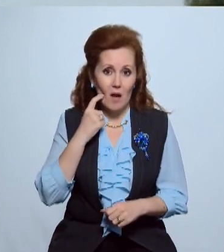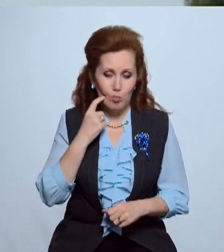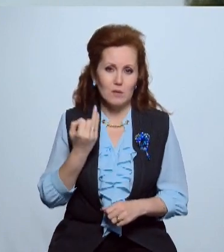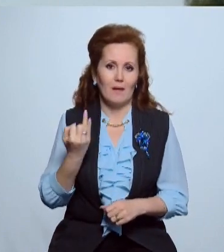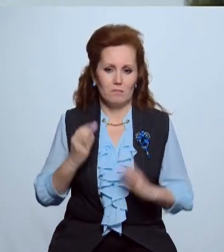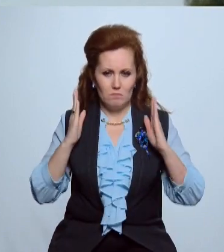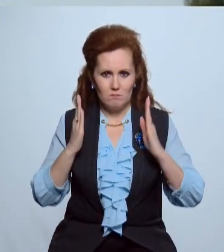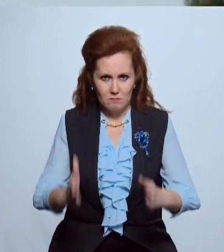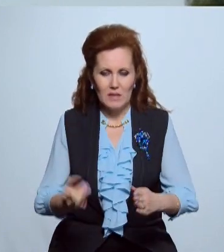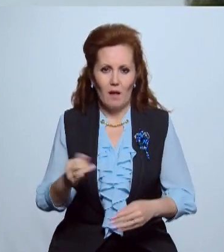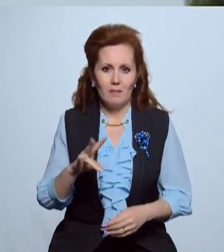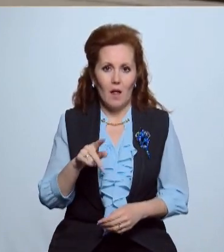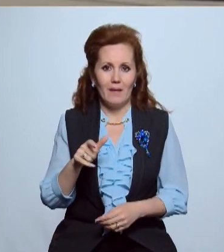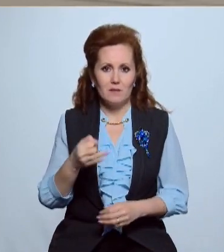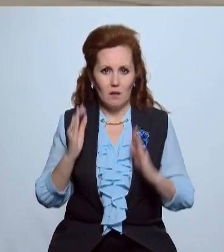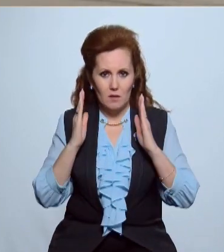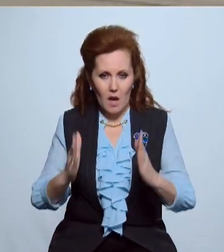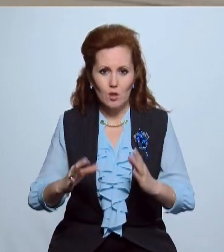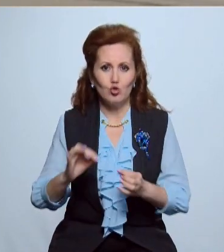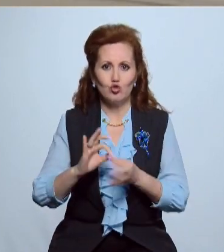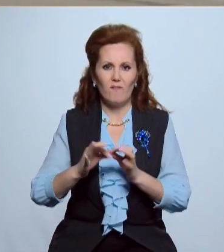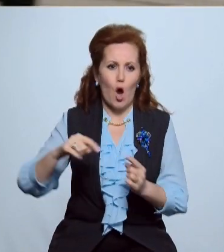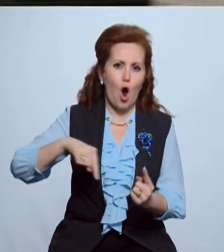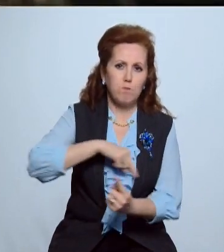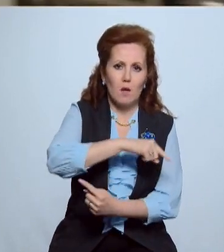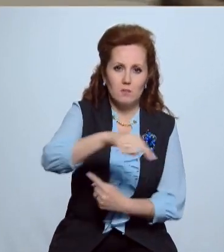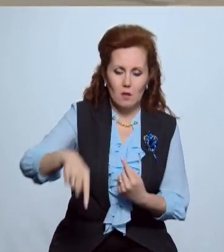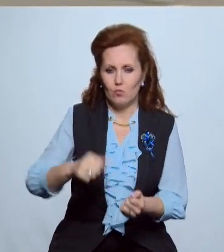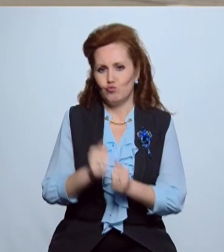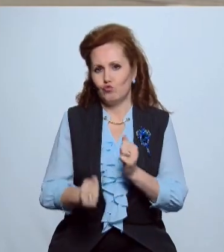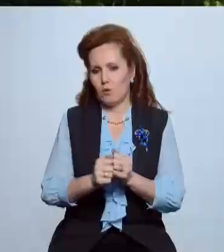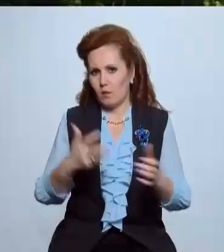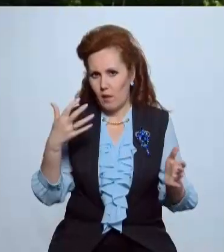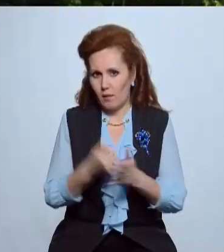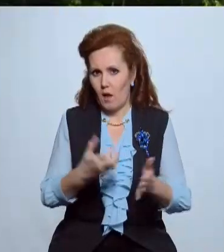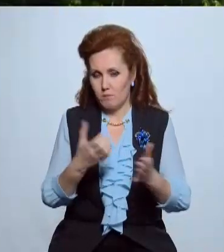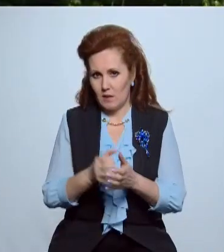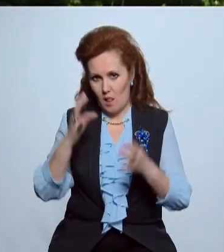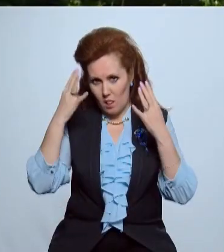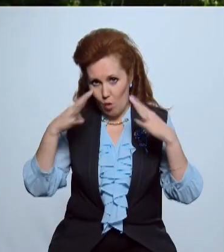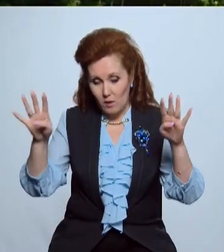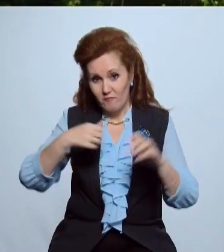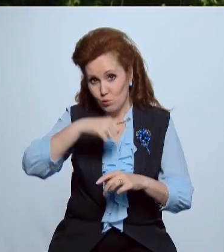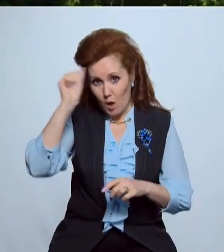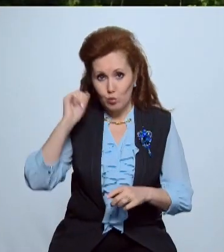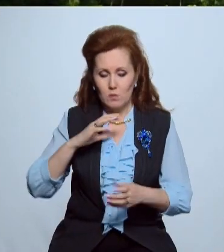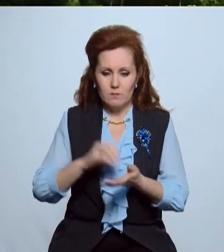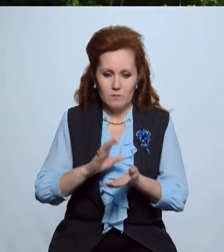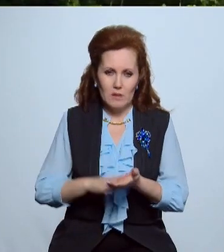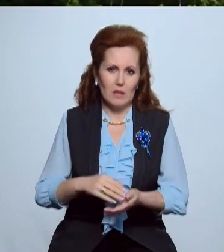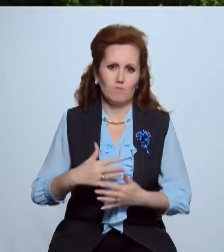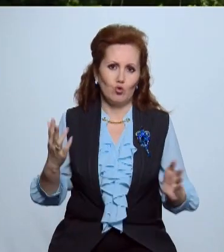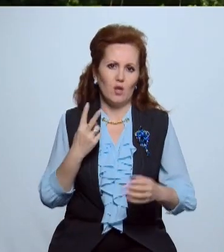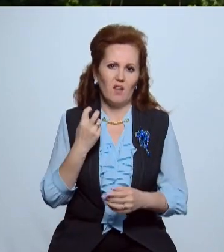Нылгинском трактах, на Ижевской объездной дороге чаще всего происходят ДДП с лосями. В прошлом году было зарегистрировано более 200